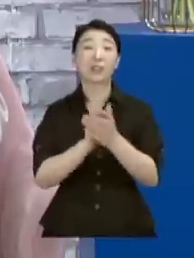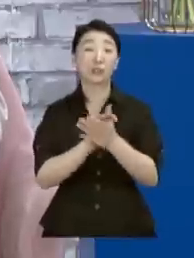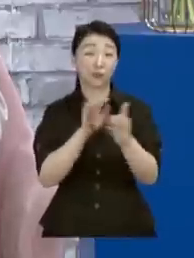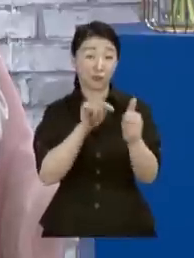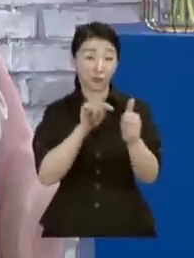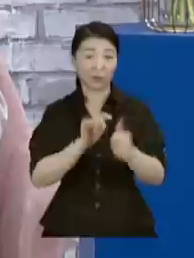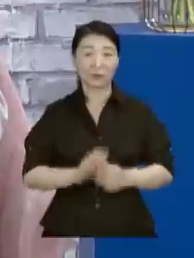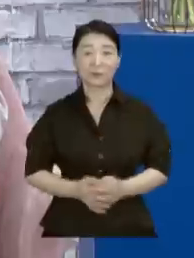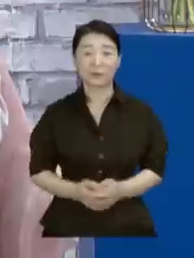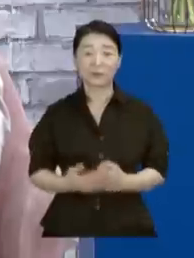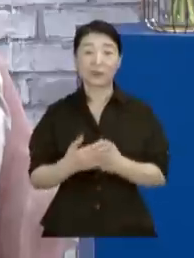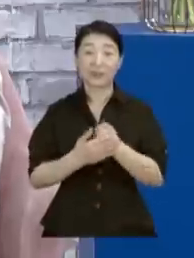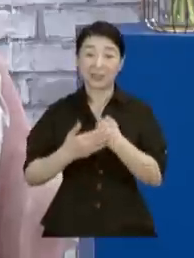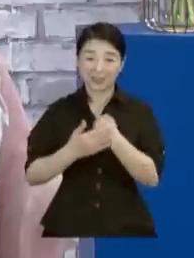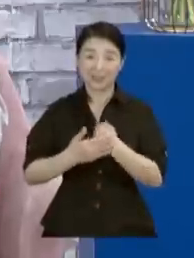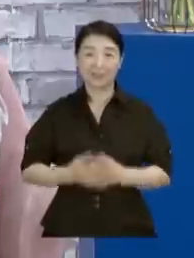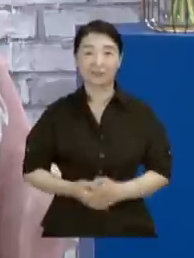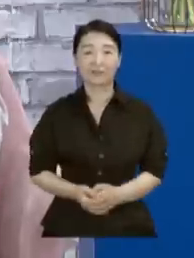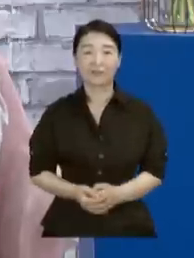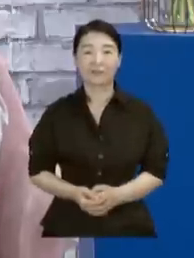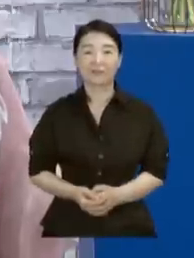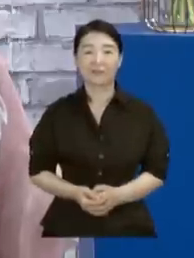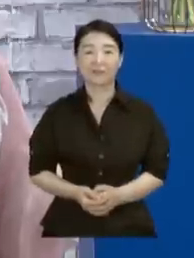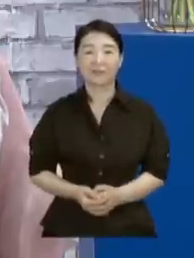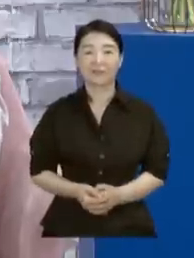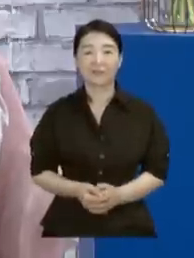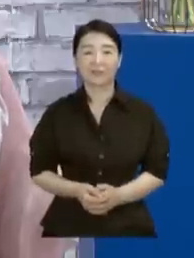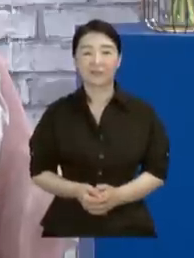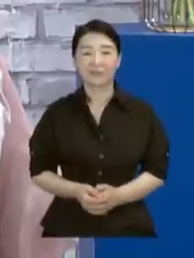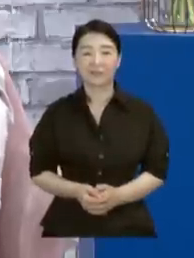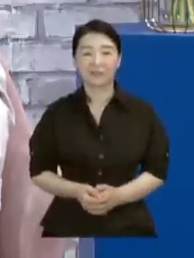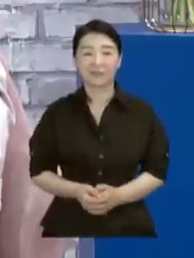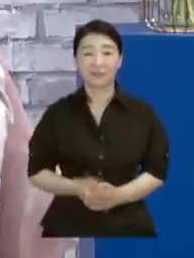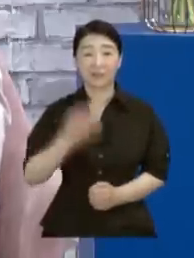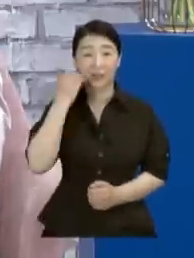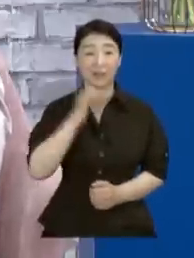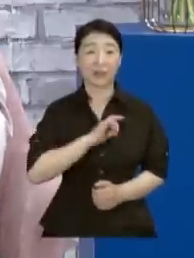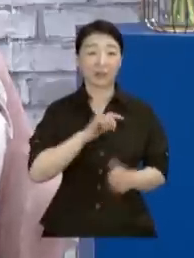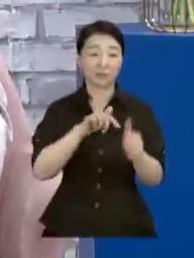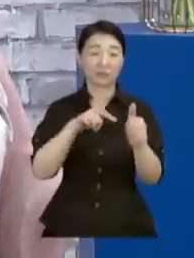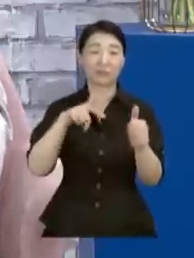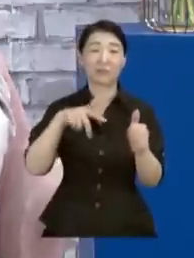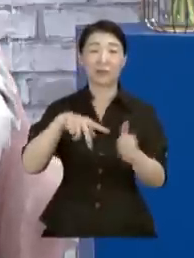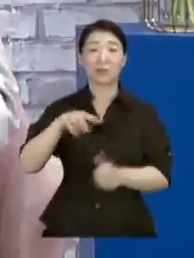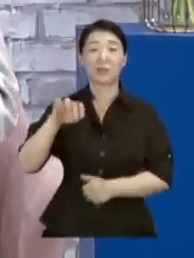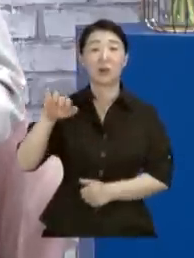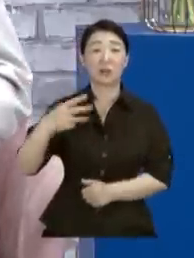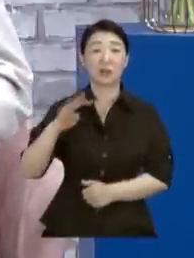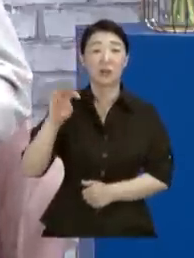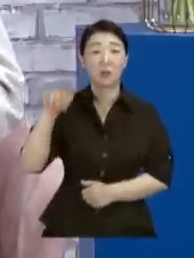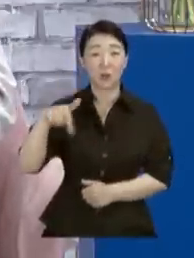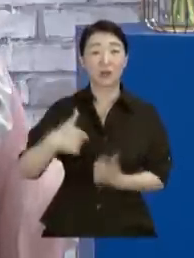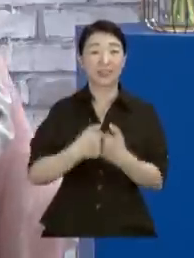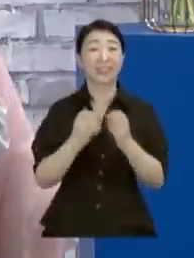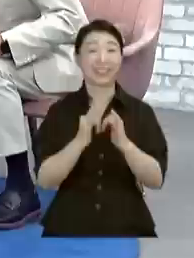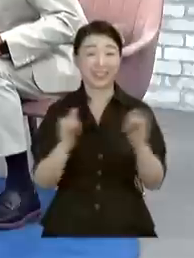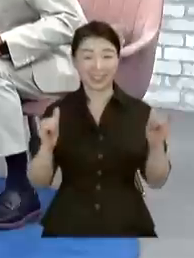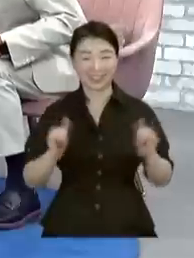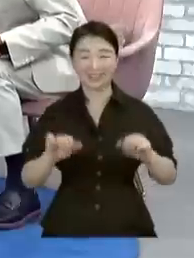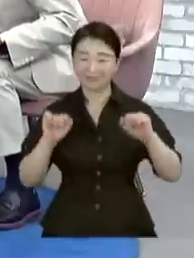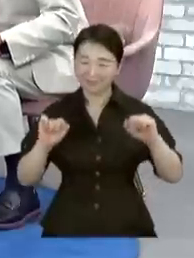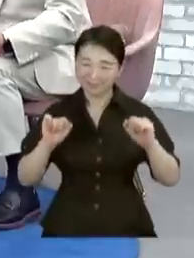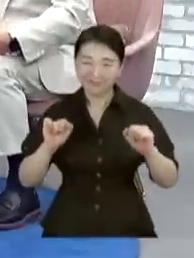친구. 친구. 오. 은인. 이 역할 하시는 분이거든요. 자, 서기록 상담사님 오늘 주인공입니다. 반갑습니다.